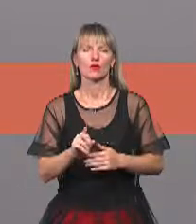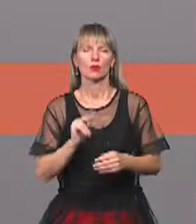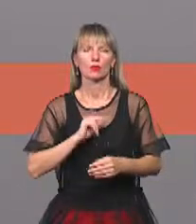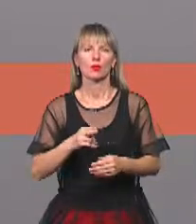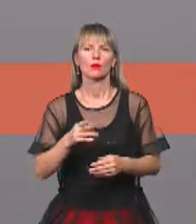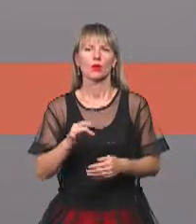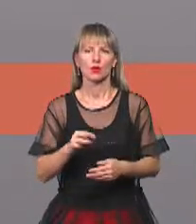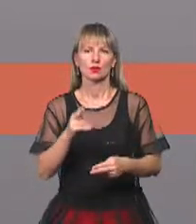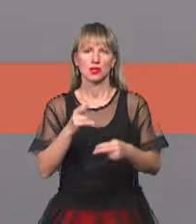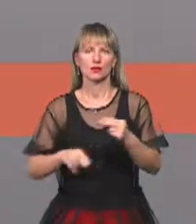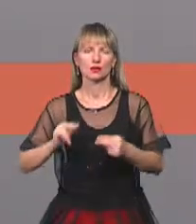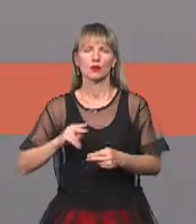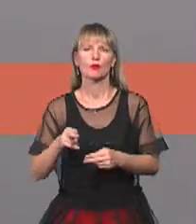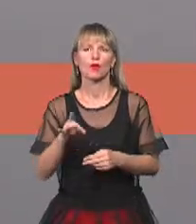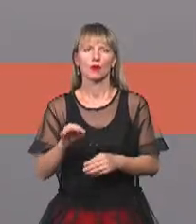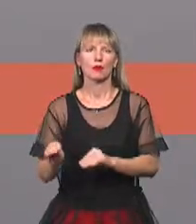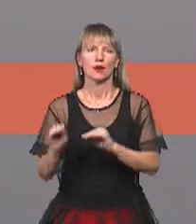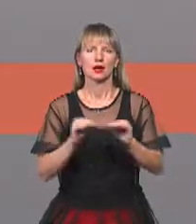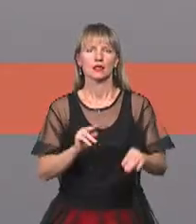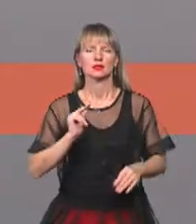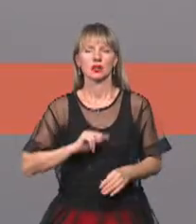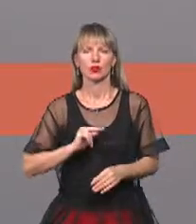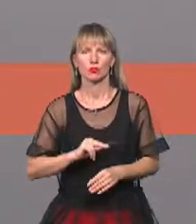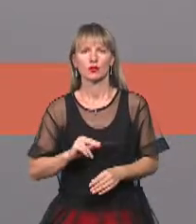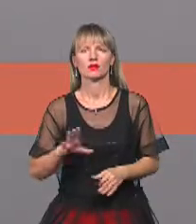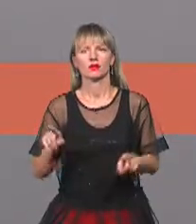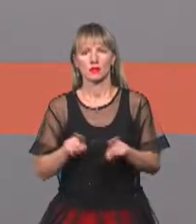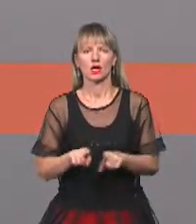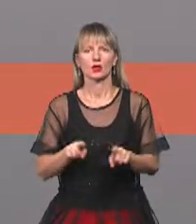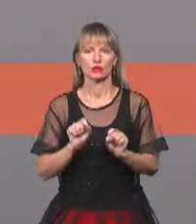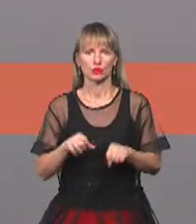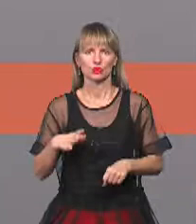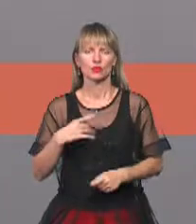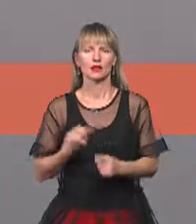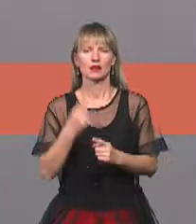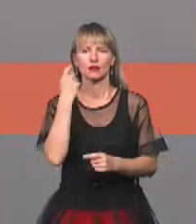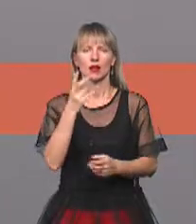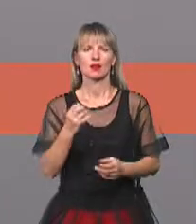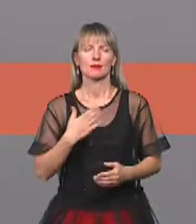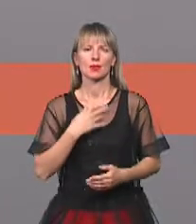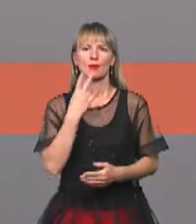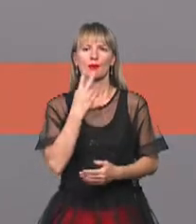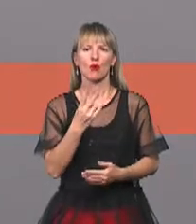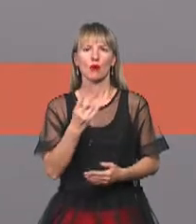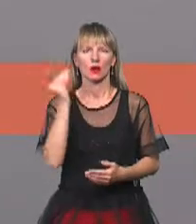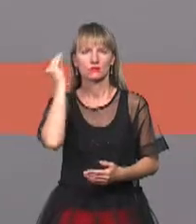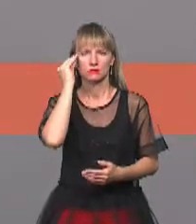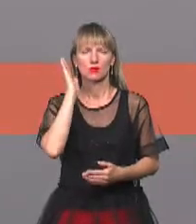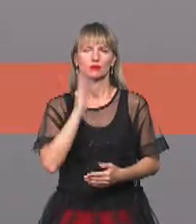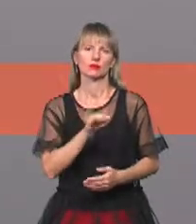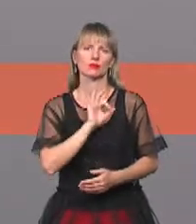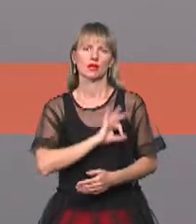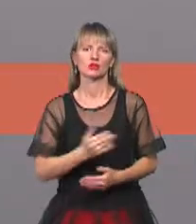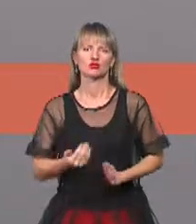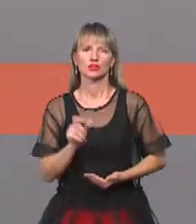там завершення робіт, про перенесення робіт, якщо таке може бути. І ця інформація, ну, на мій погляд, якраз і буде корисна